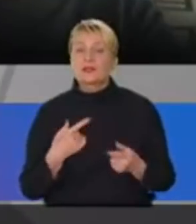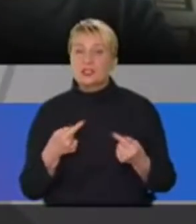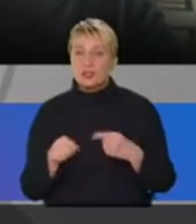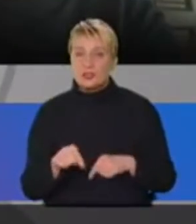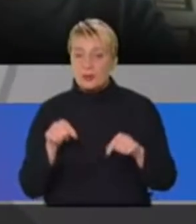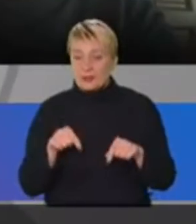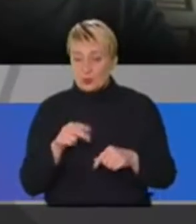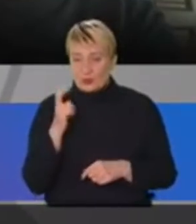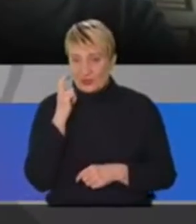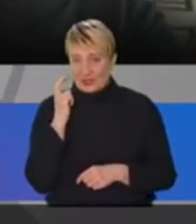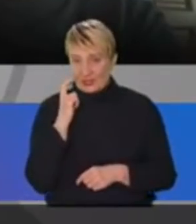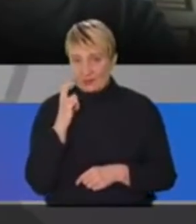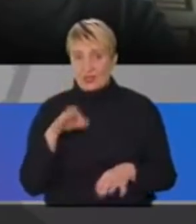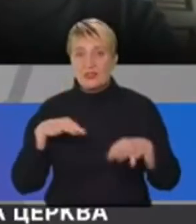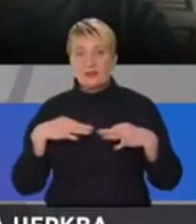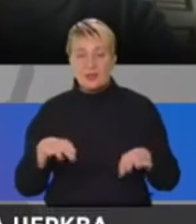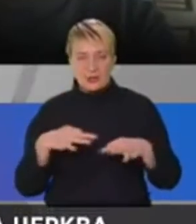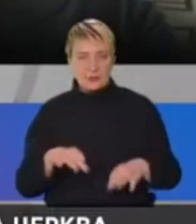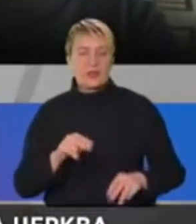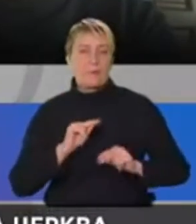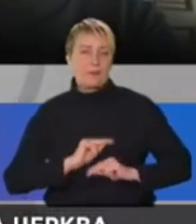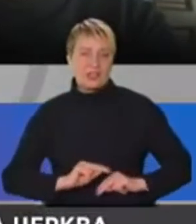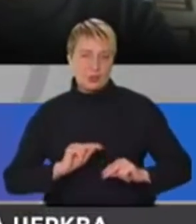тут у Києві, ну, транспорт працює, ну,